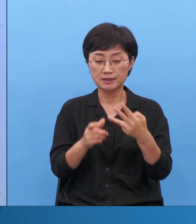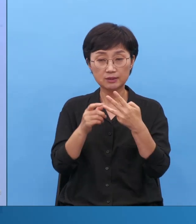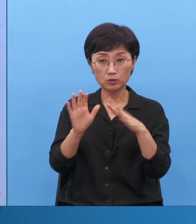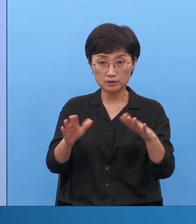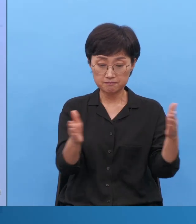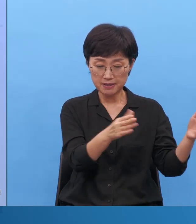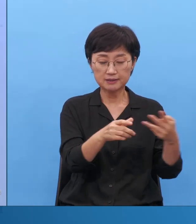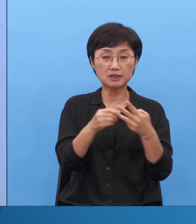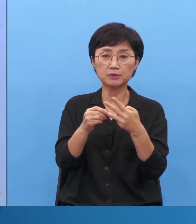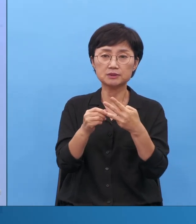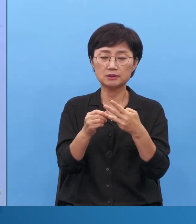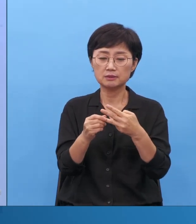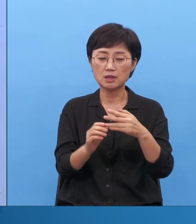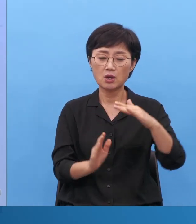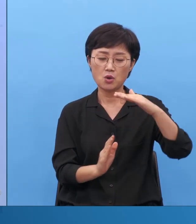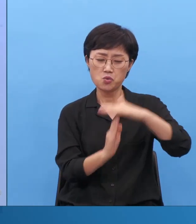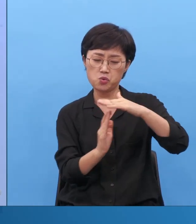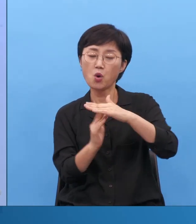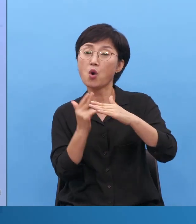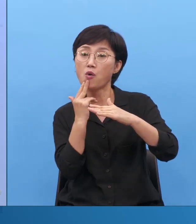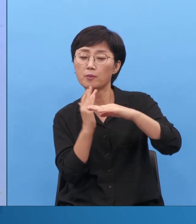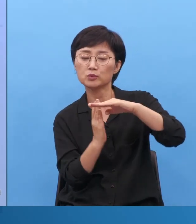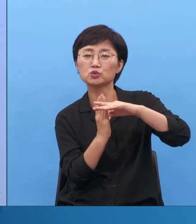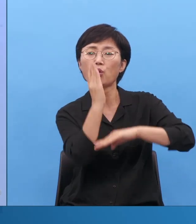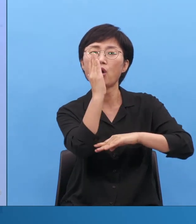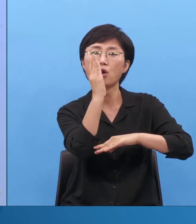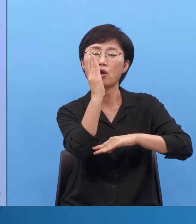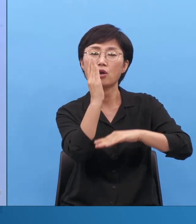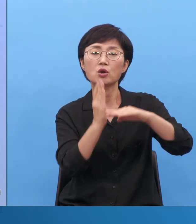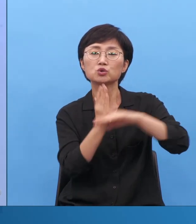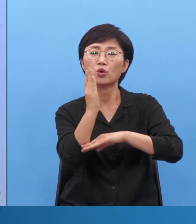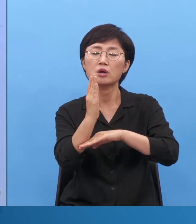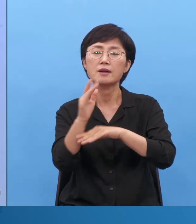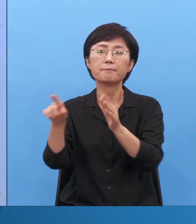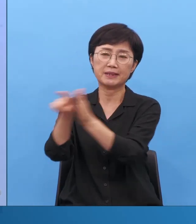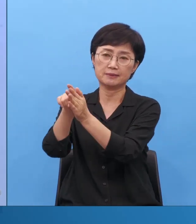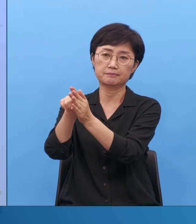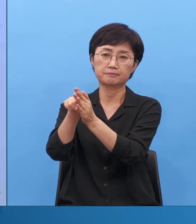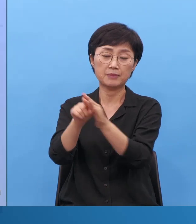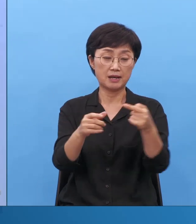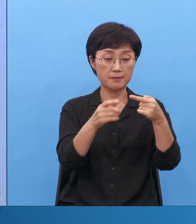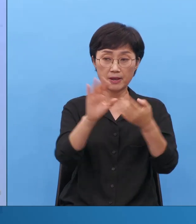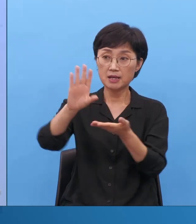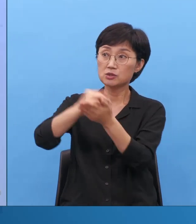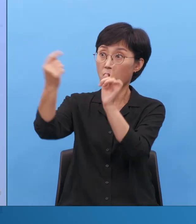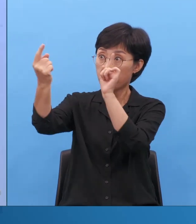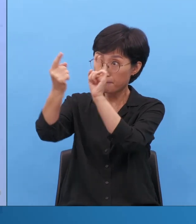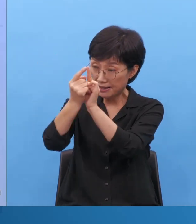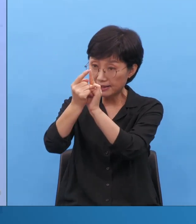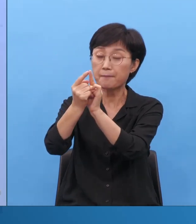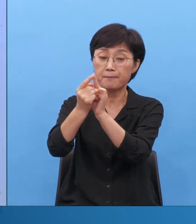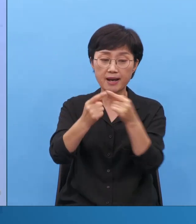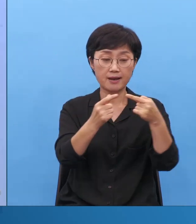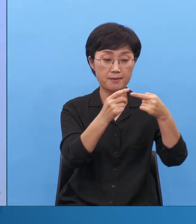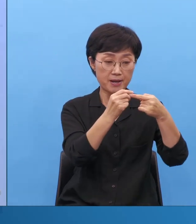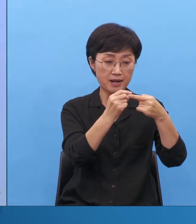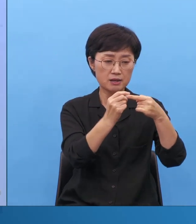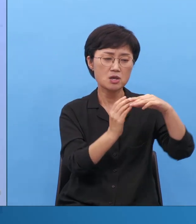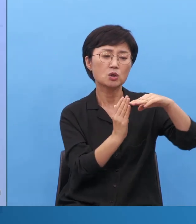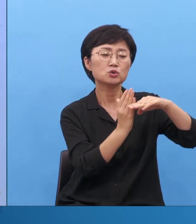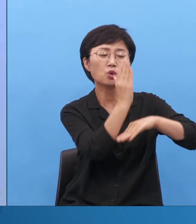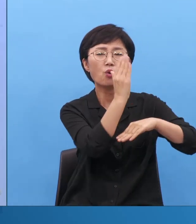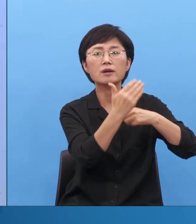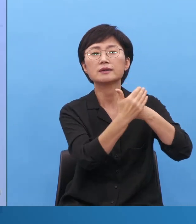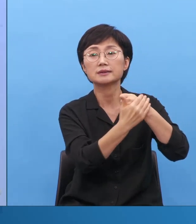is a transcending faith. 첫 번째, 그리스도를 만난 것은 초월적 은혜요. 그리스도께 주시는 응답, 이 변화는 초월적 응답이지만은